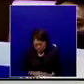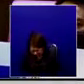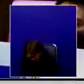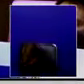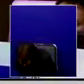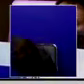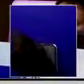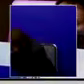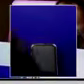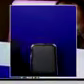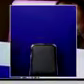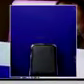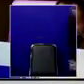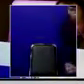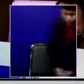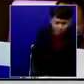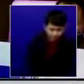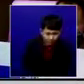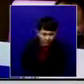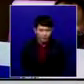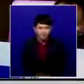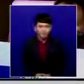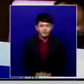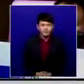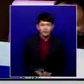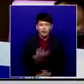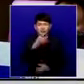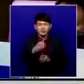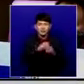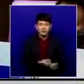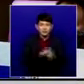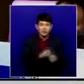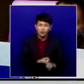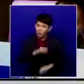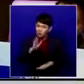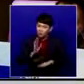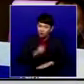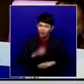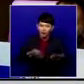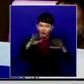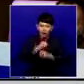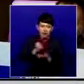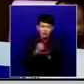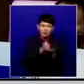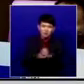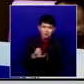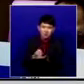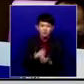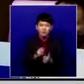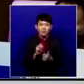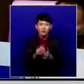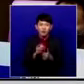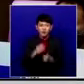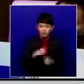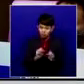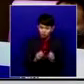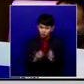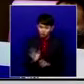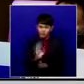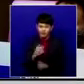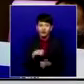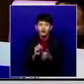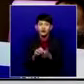จะเป็นฮีโร่เลยเกษตรกรทั้งประเทศจะเป็นฮีโร่เลยนะครับผมจะแนะนำให้ไม่ได้สอนมวยนะเพราะพยายามเคารพท่